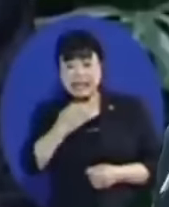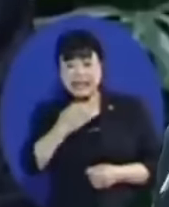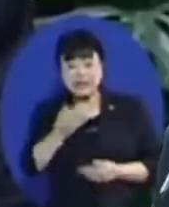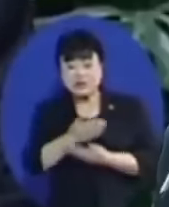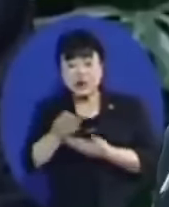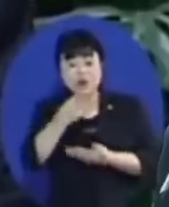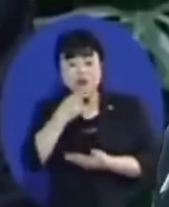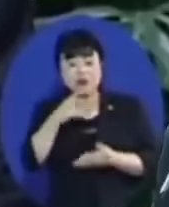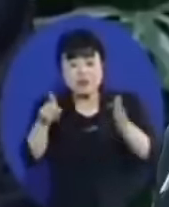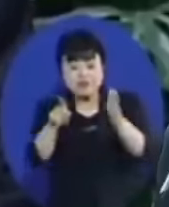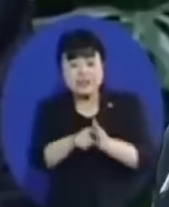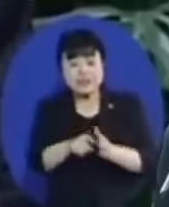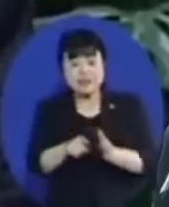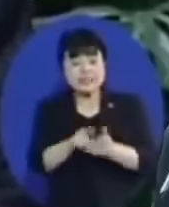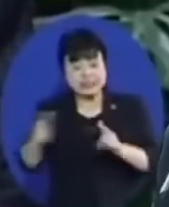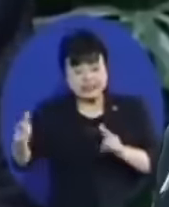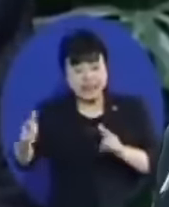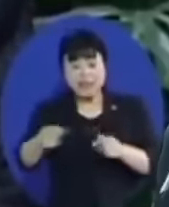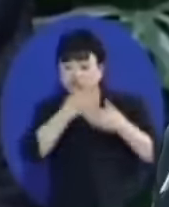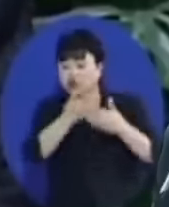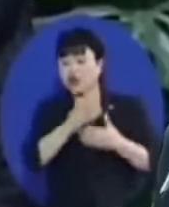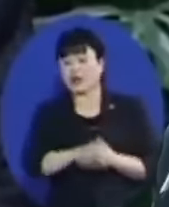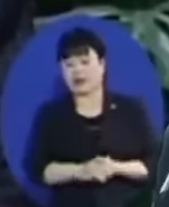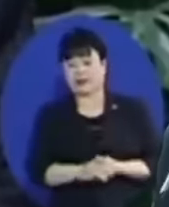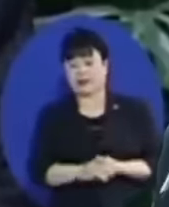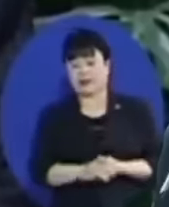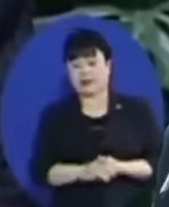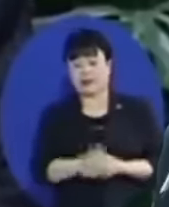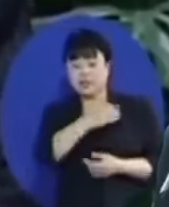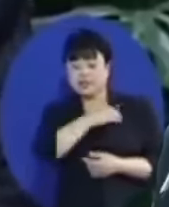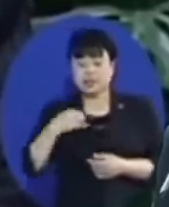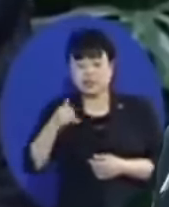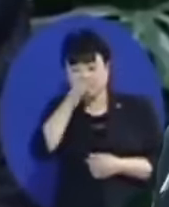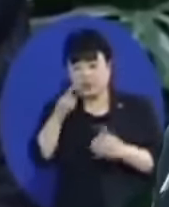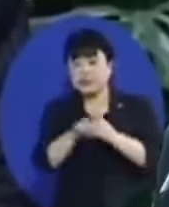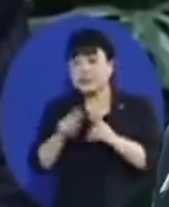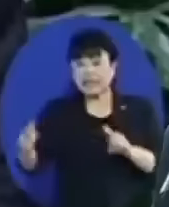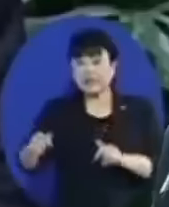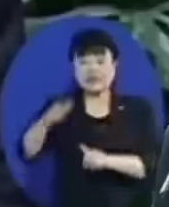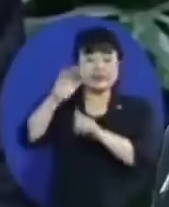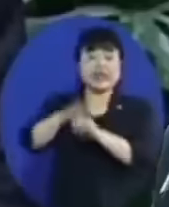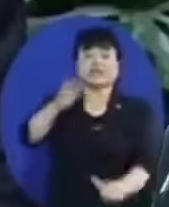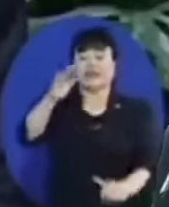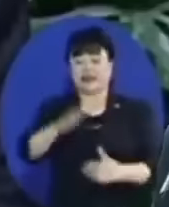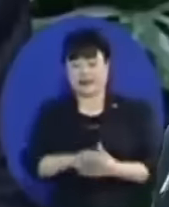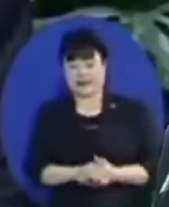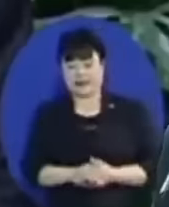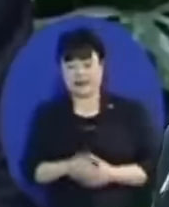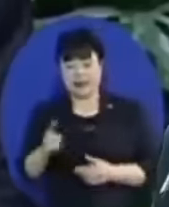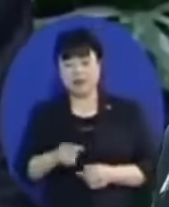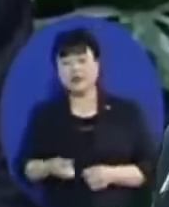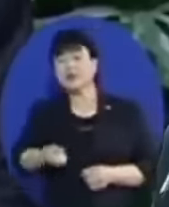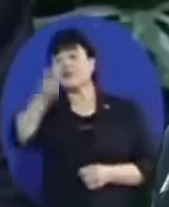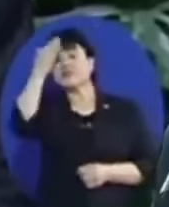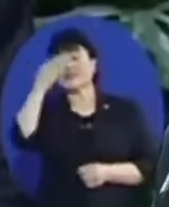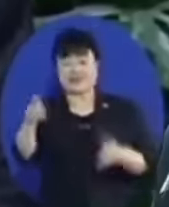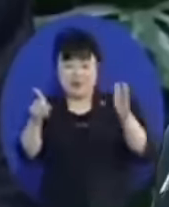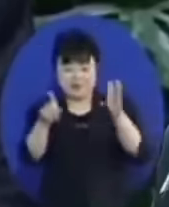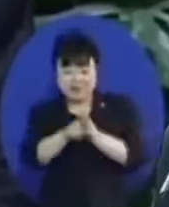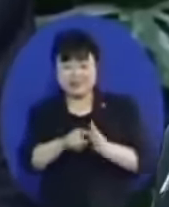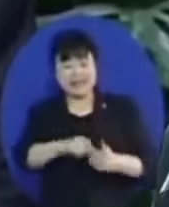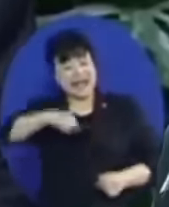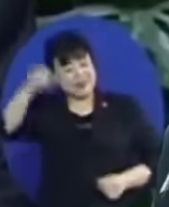네가 믿느냐 안 믿느냐, 아무리 자기 예수도 안 믿습니다. 그럼 낙제다. 아무리 못나 보여도 믿습니다.